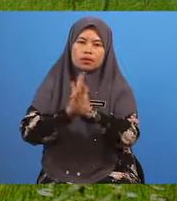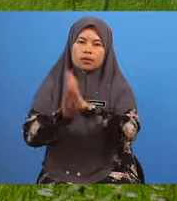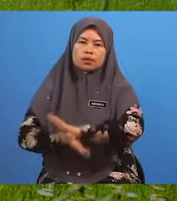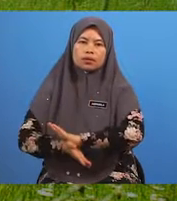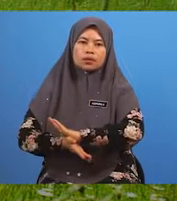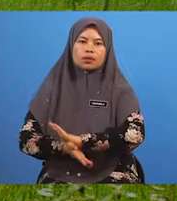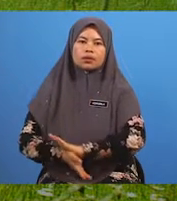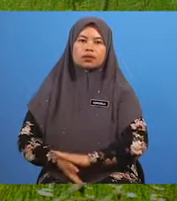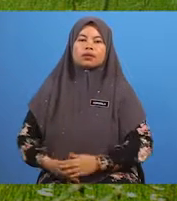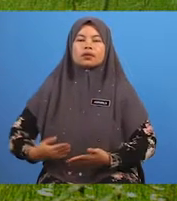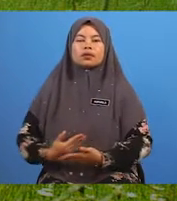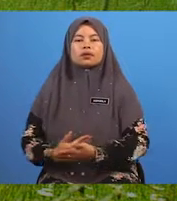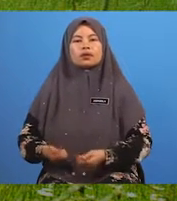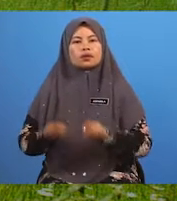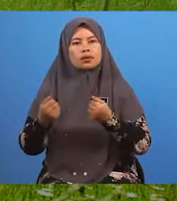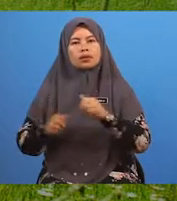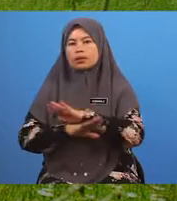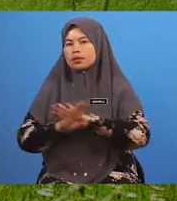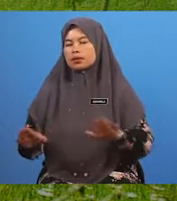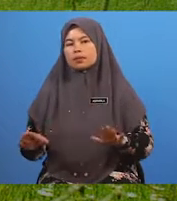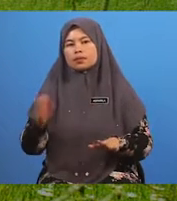tidak memandang rendah terhadap mereka.